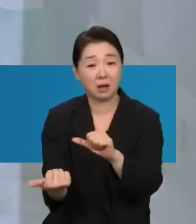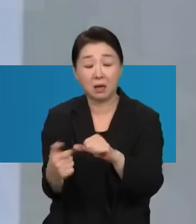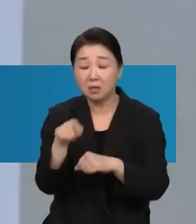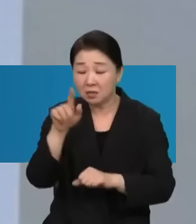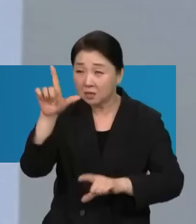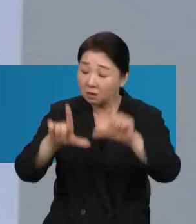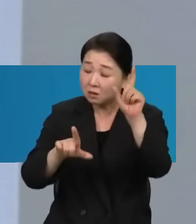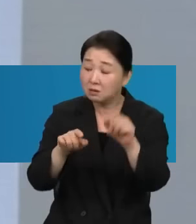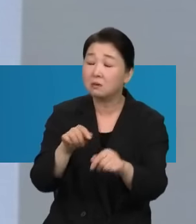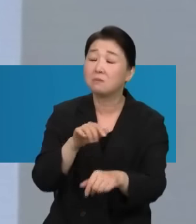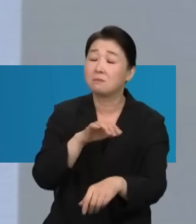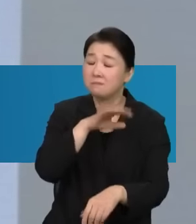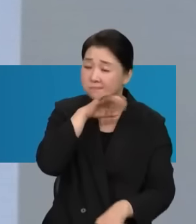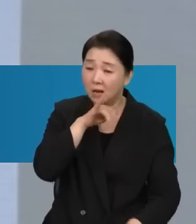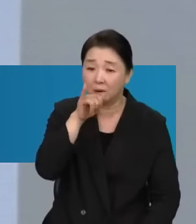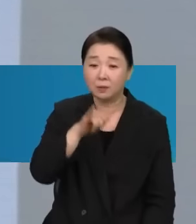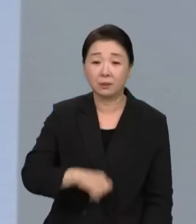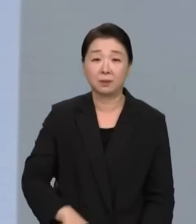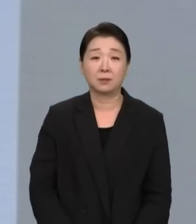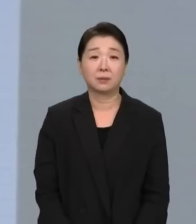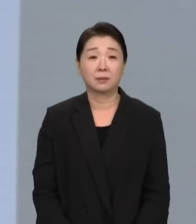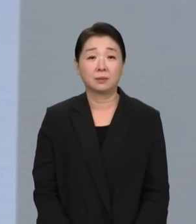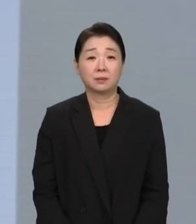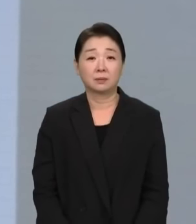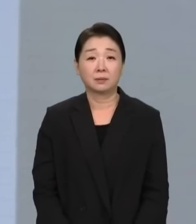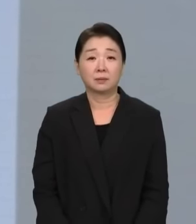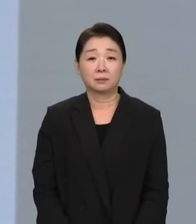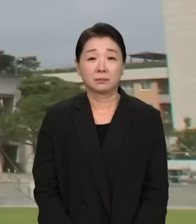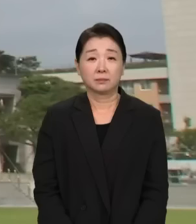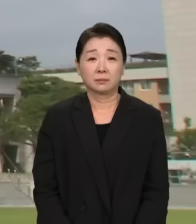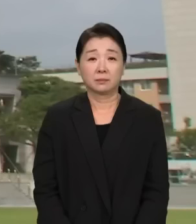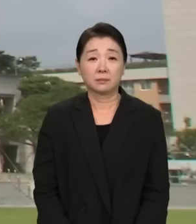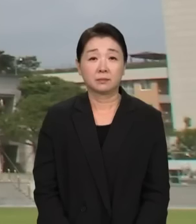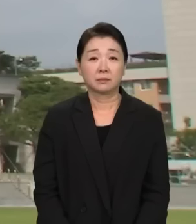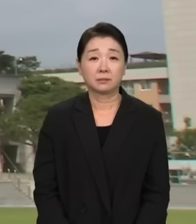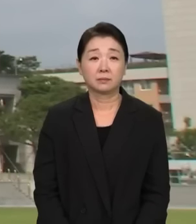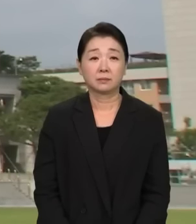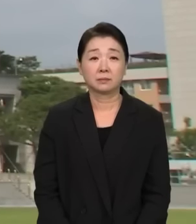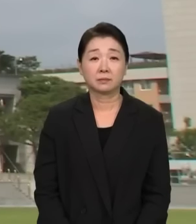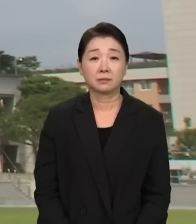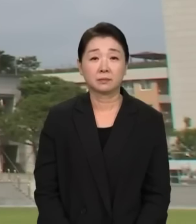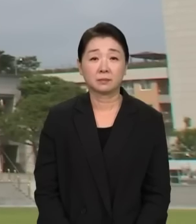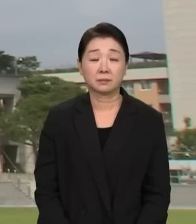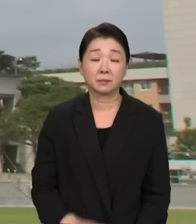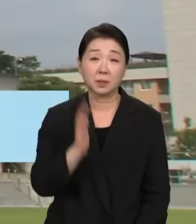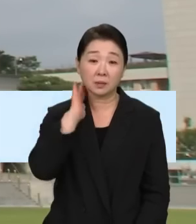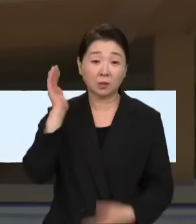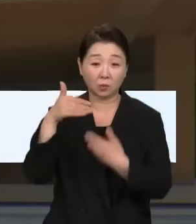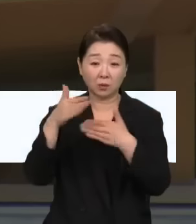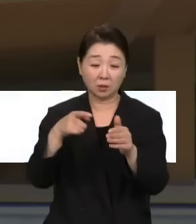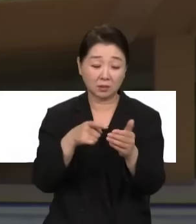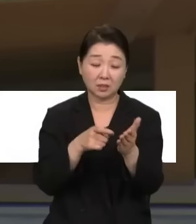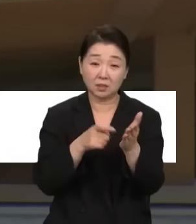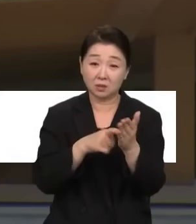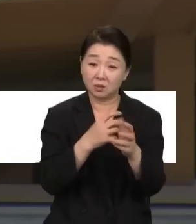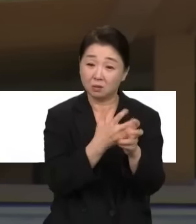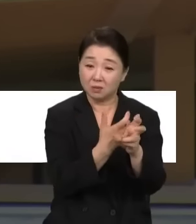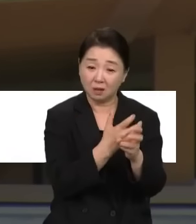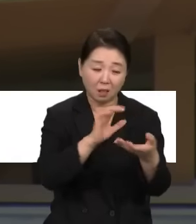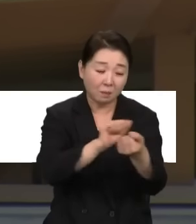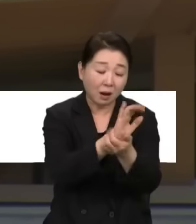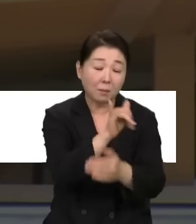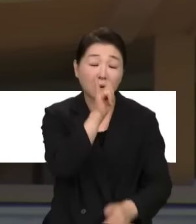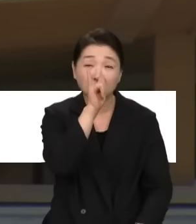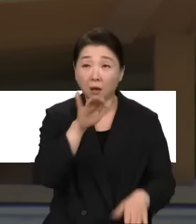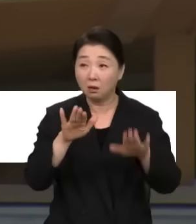그게 현실이라는 겁니다 계속해서 조보경 기자입니다 대통령실은 응급실 대란에 대해 충분히